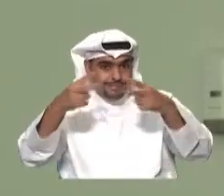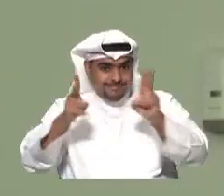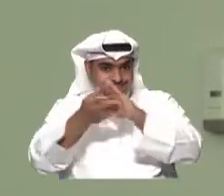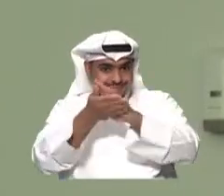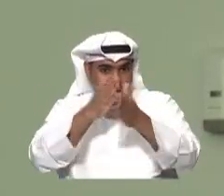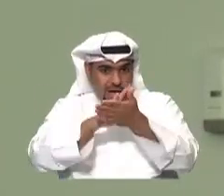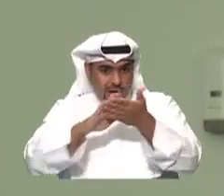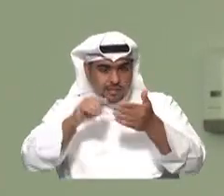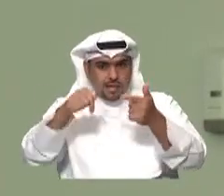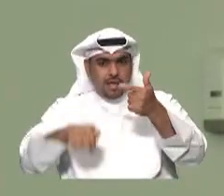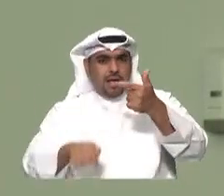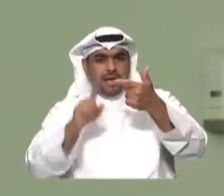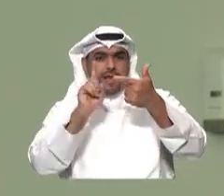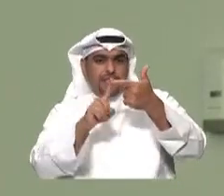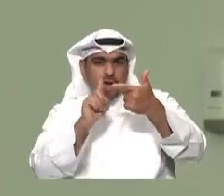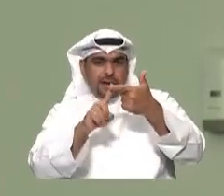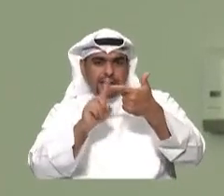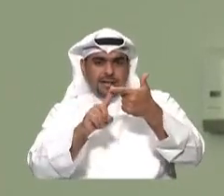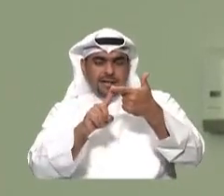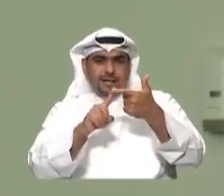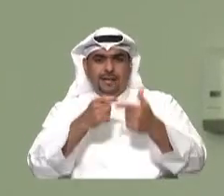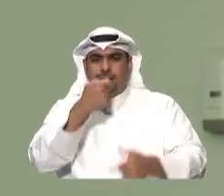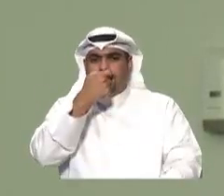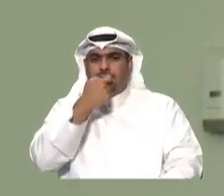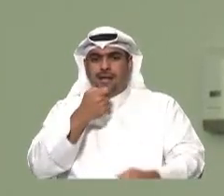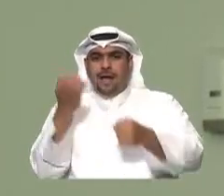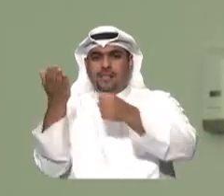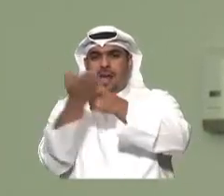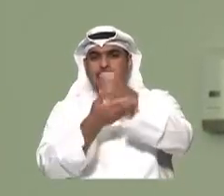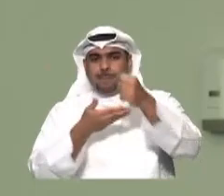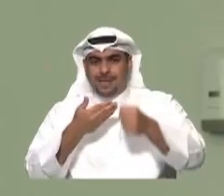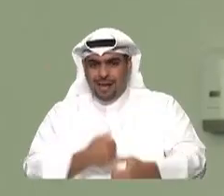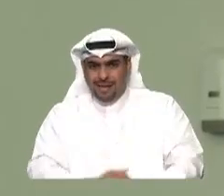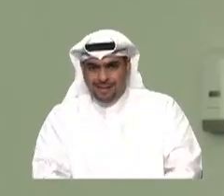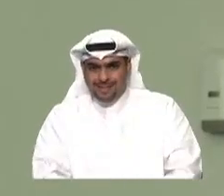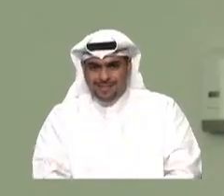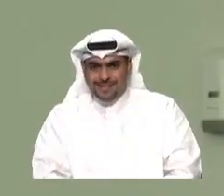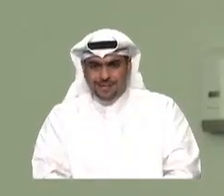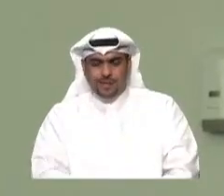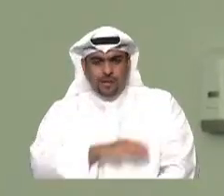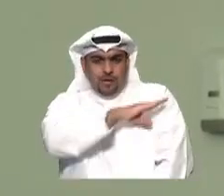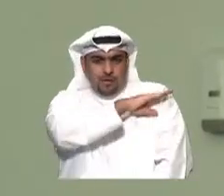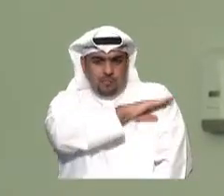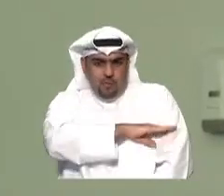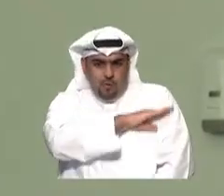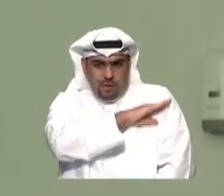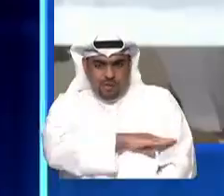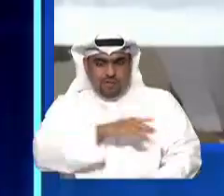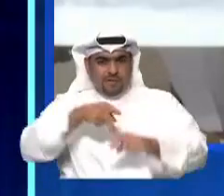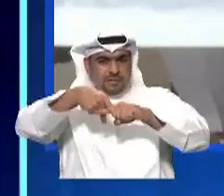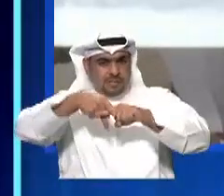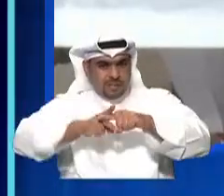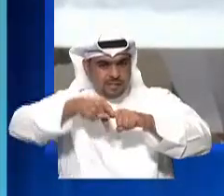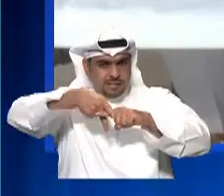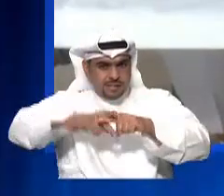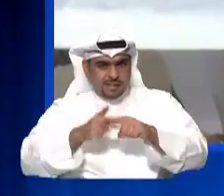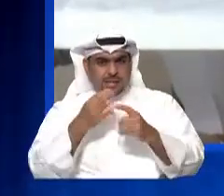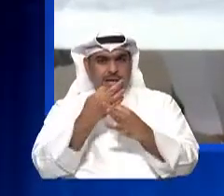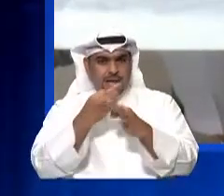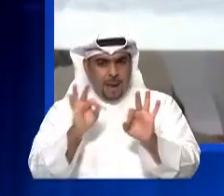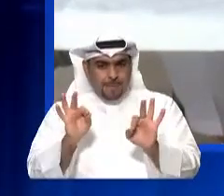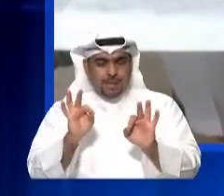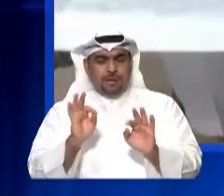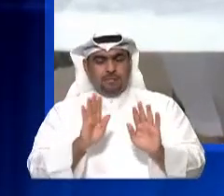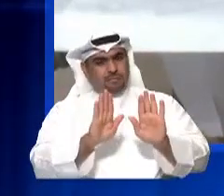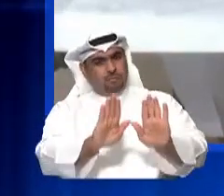هناك واستهدفوا عدد كبير من العاملين والقاطنين في ذيك المنطقة، حبوا يجربون في هذا المكان. أمس